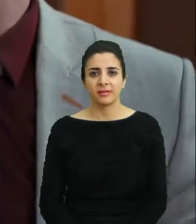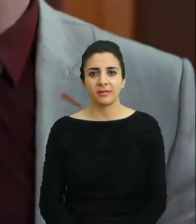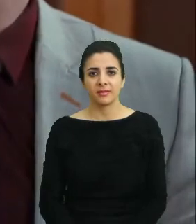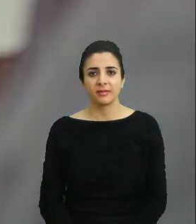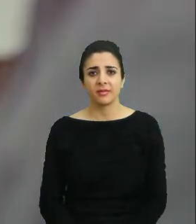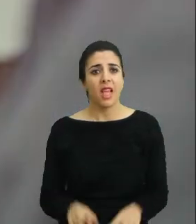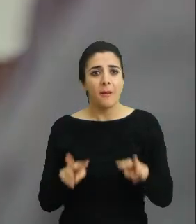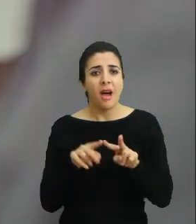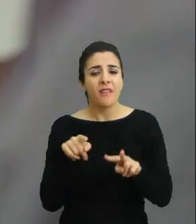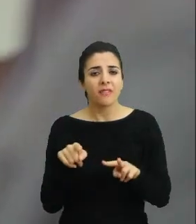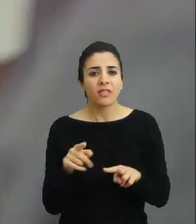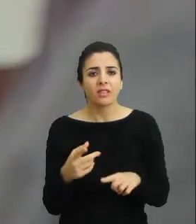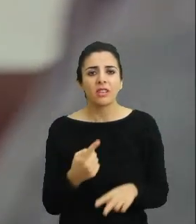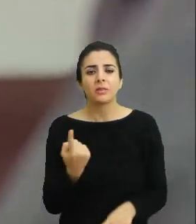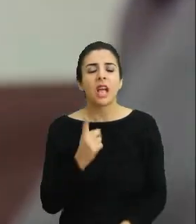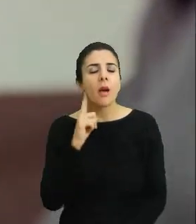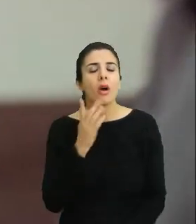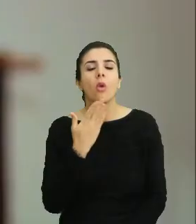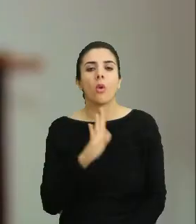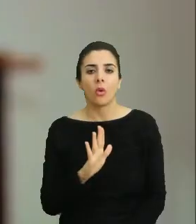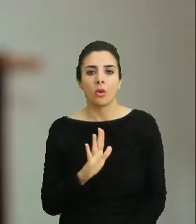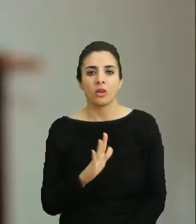Ya Merve? Onun bir şeyden haberi yok.